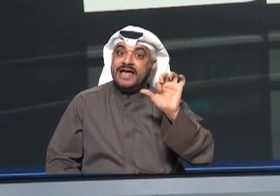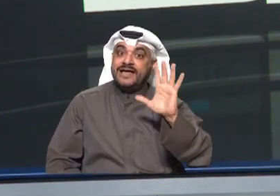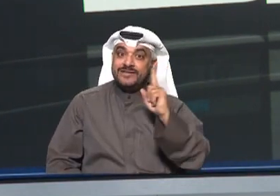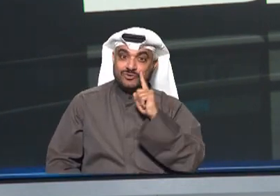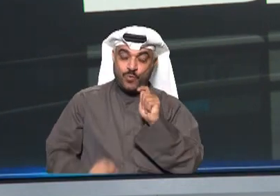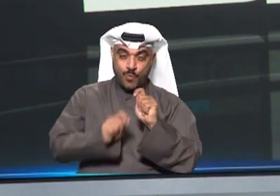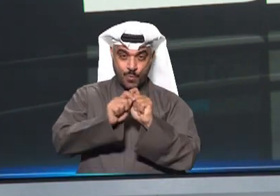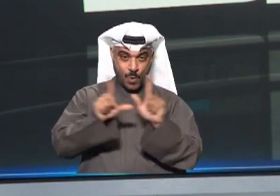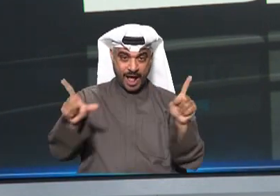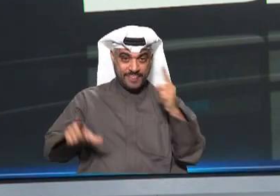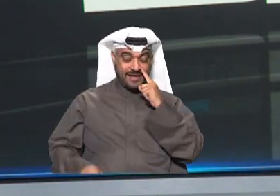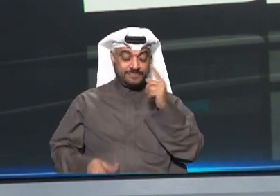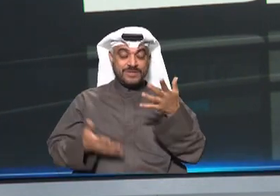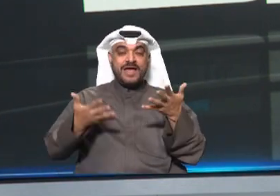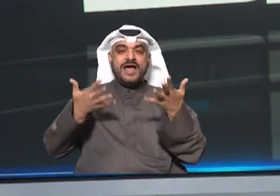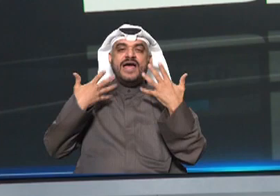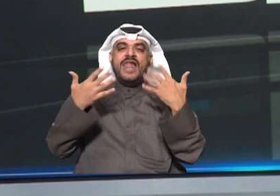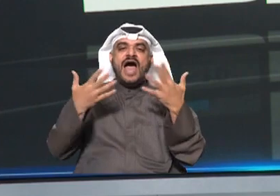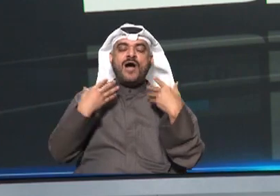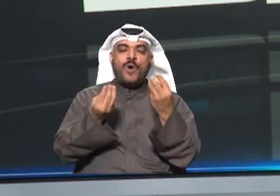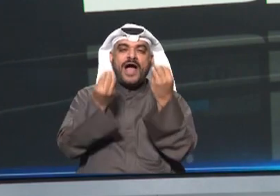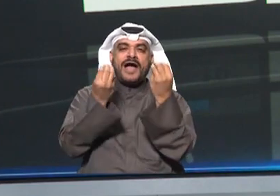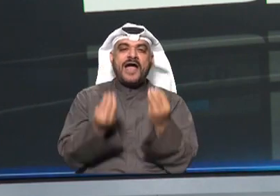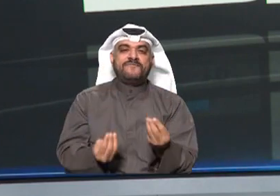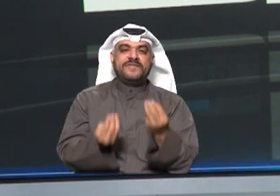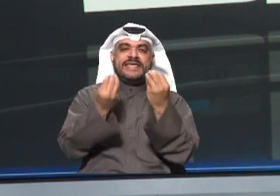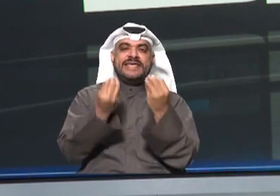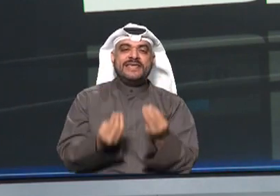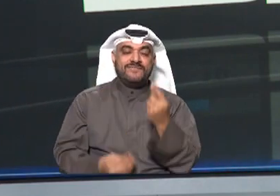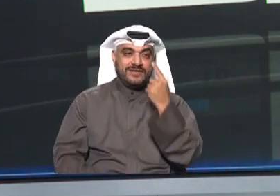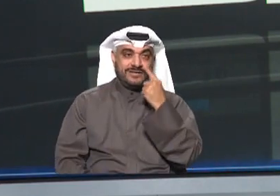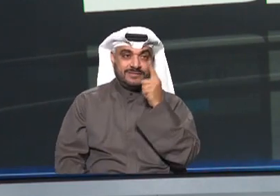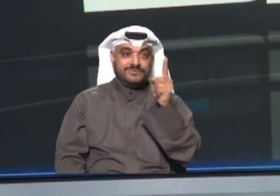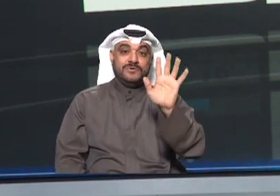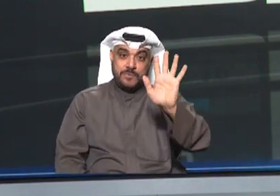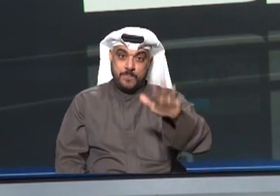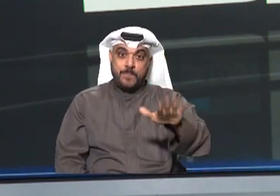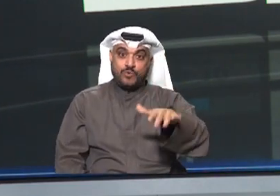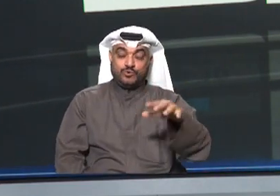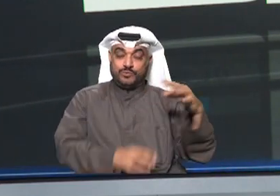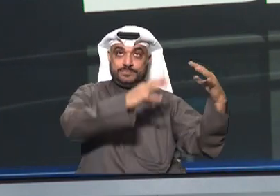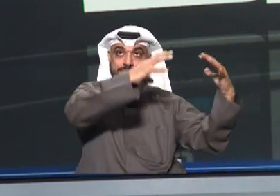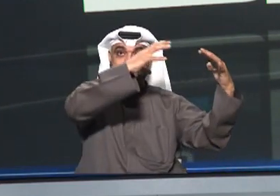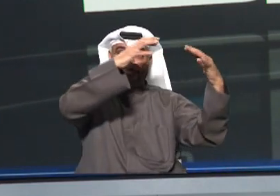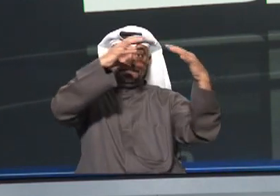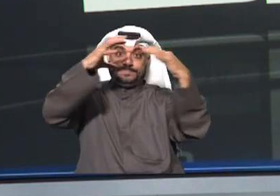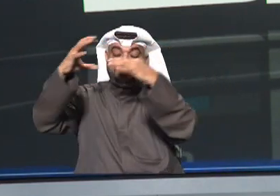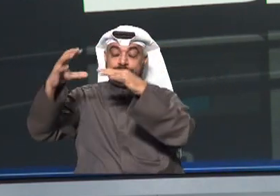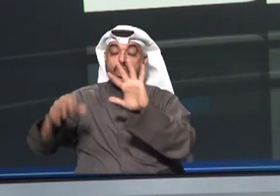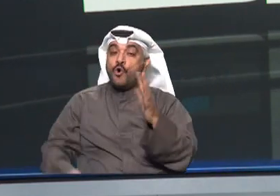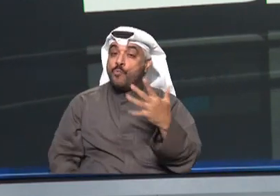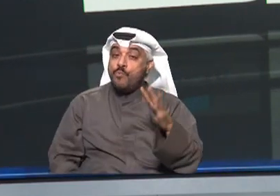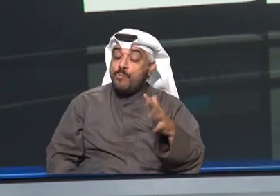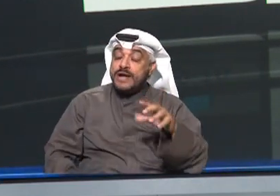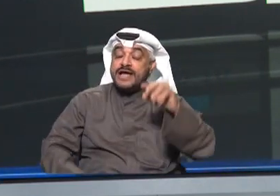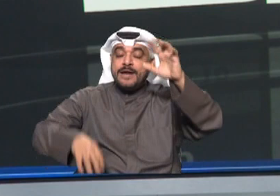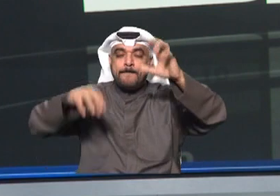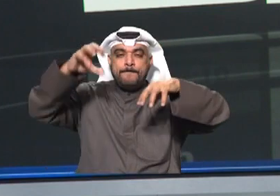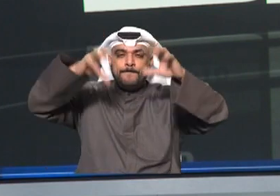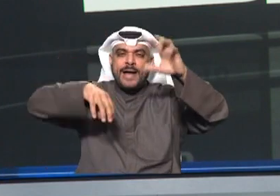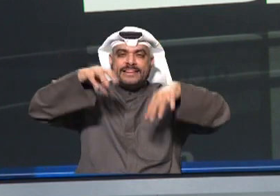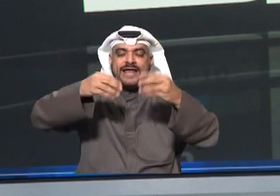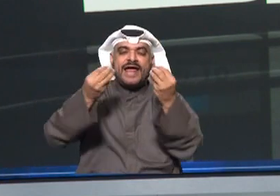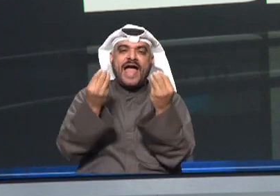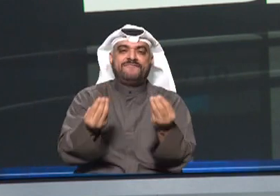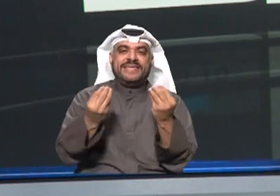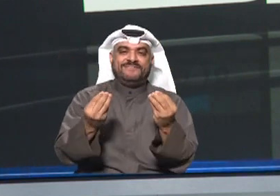خفيفة إلى معتدلة السرعة بوجه عام تستمر ويانا لعدة أيام، عبور السحب أيضا راح يستمر، فرص لأمطار خفيفة متفرقة على بعض المناطق. باكر بإذن